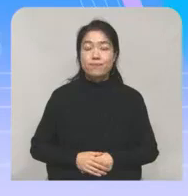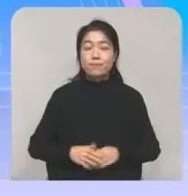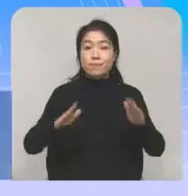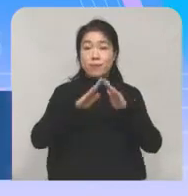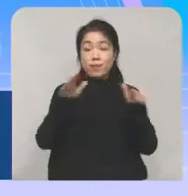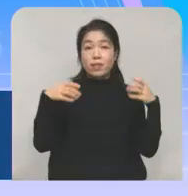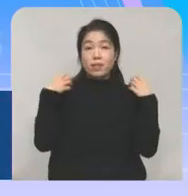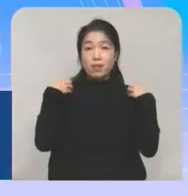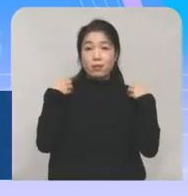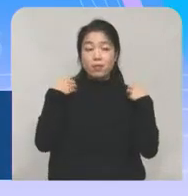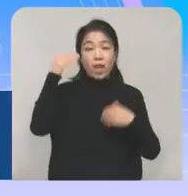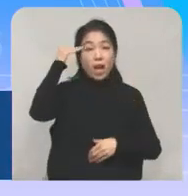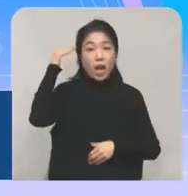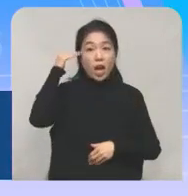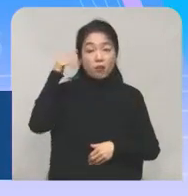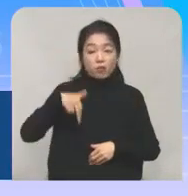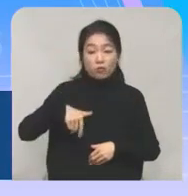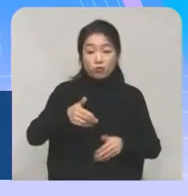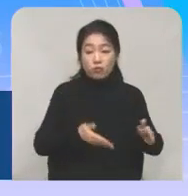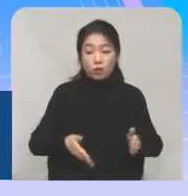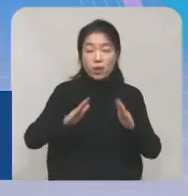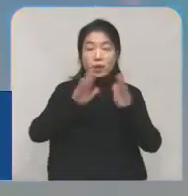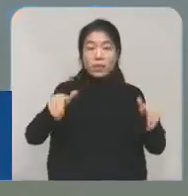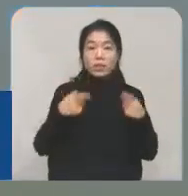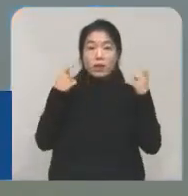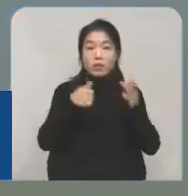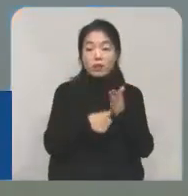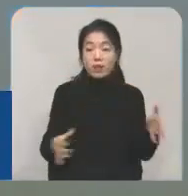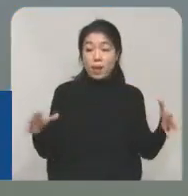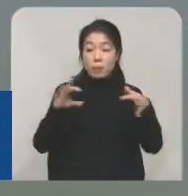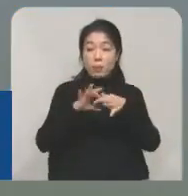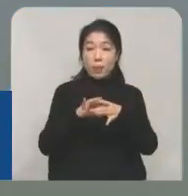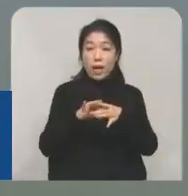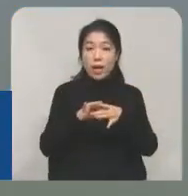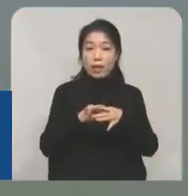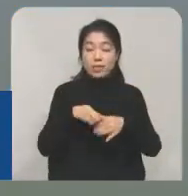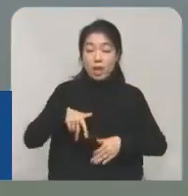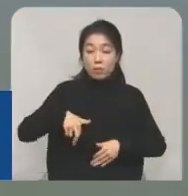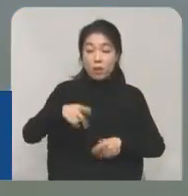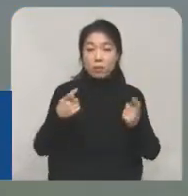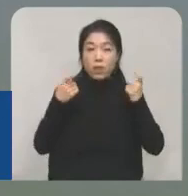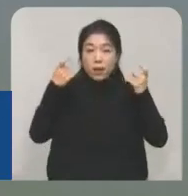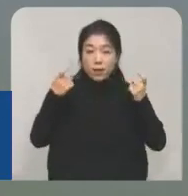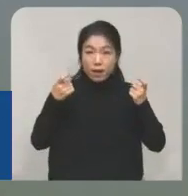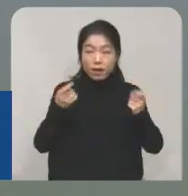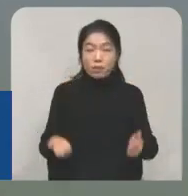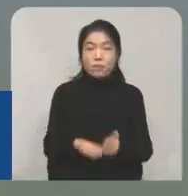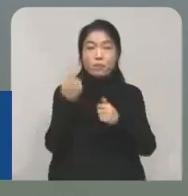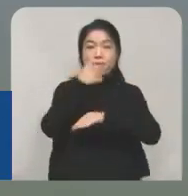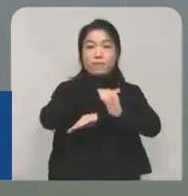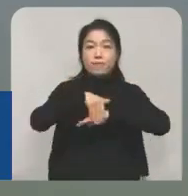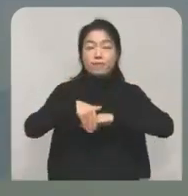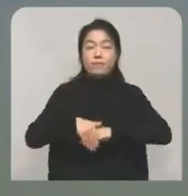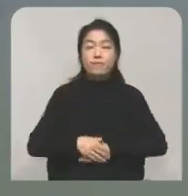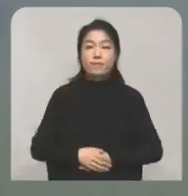철남 2 가 코리아 둘레길과 전 담에 관광자원을 연계해 서 걷기 여행을 육성합니다